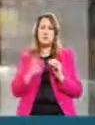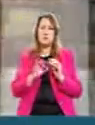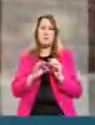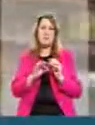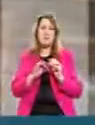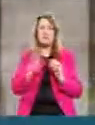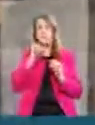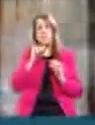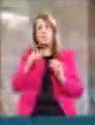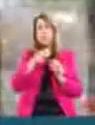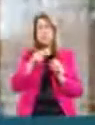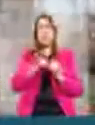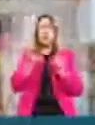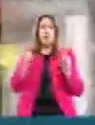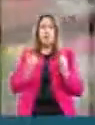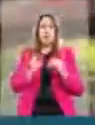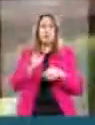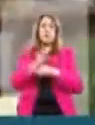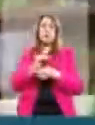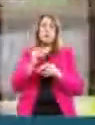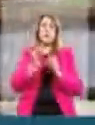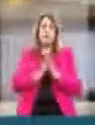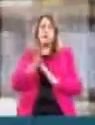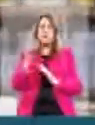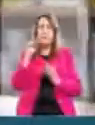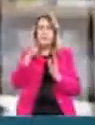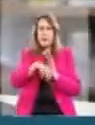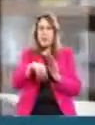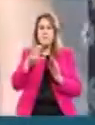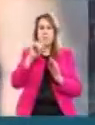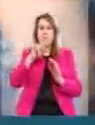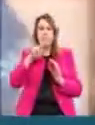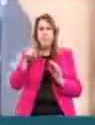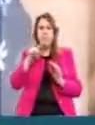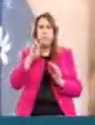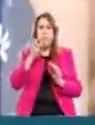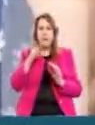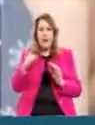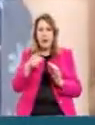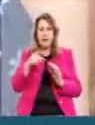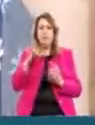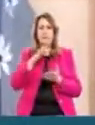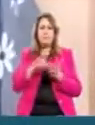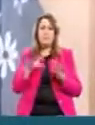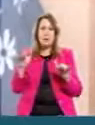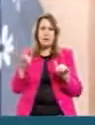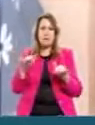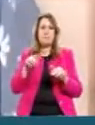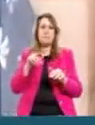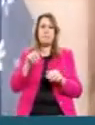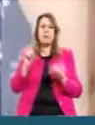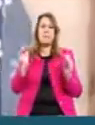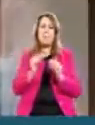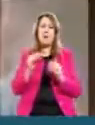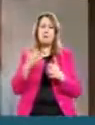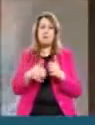В Кустанайской области увеличился рост объема инвестиций. В лидерах оказались Аулекольский и Миндокоринский район, город Аркалык. Что касается